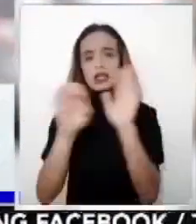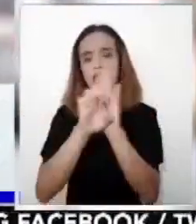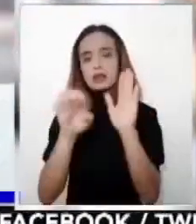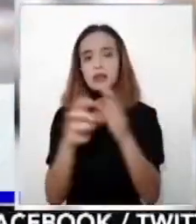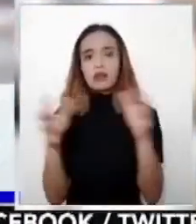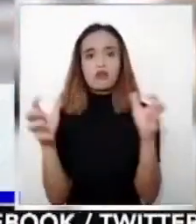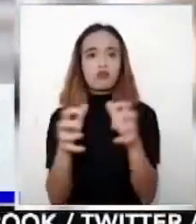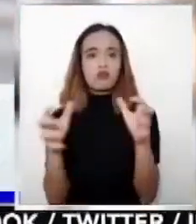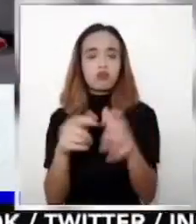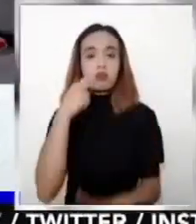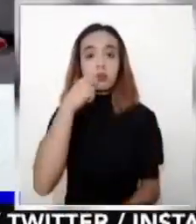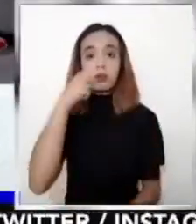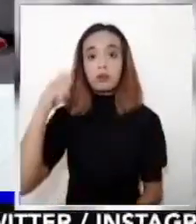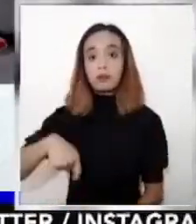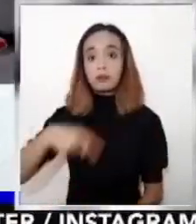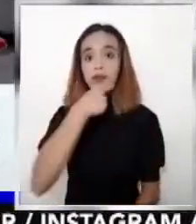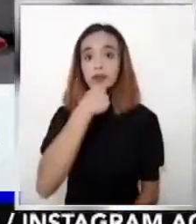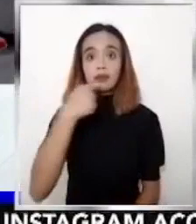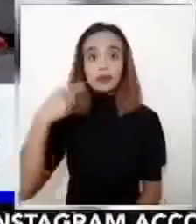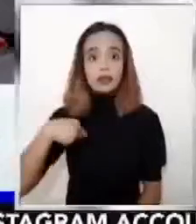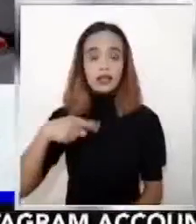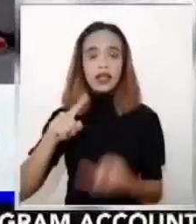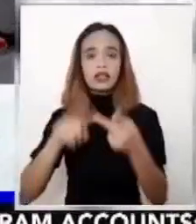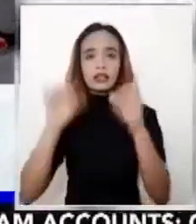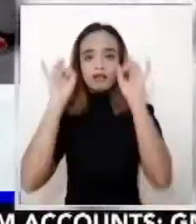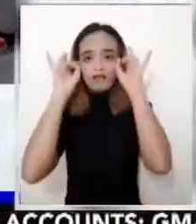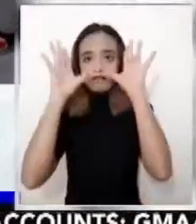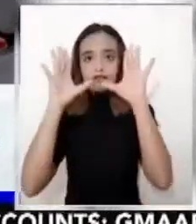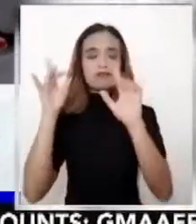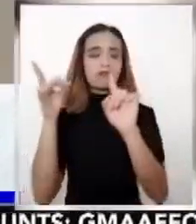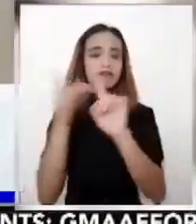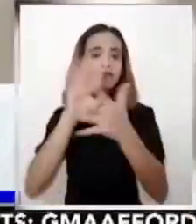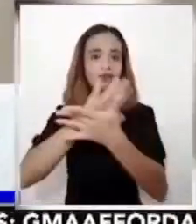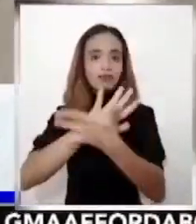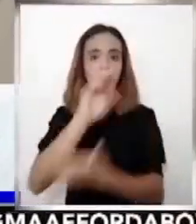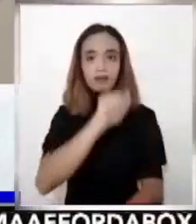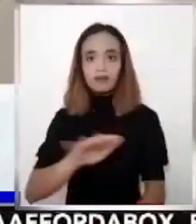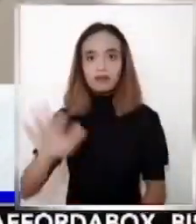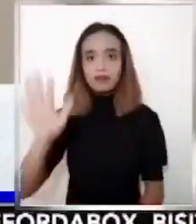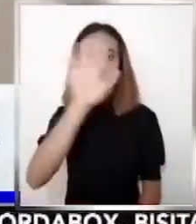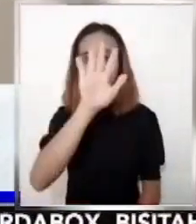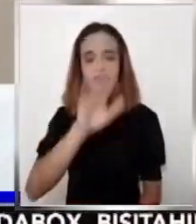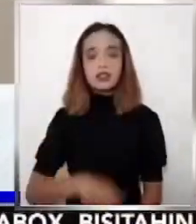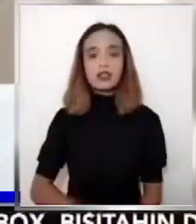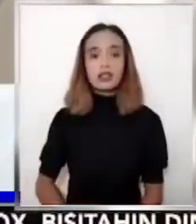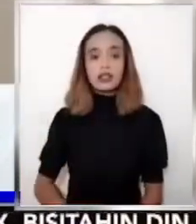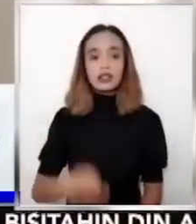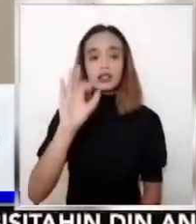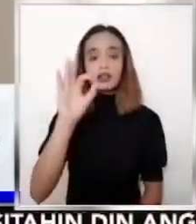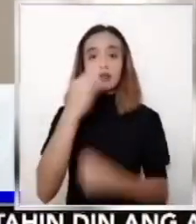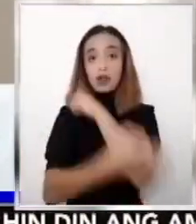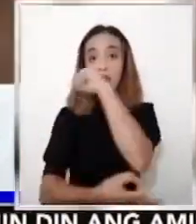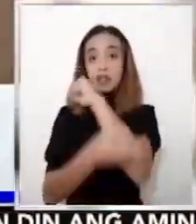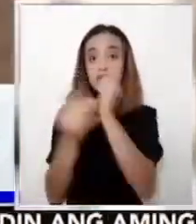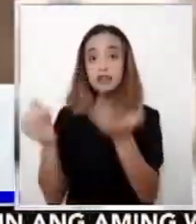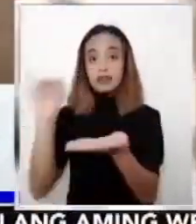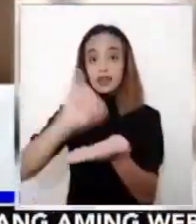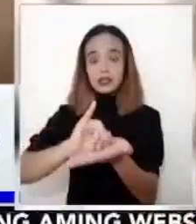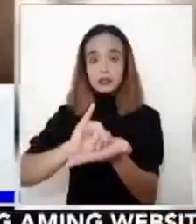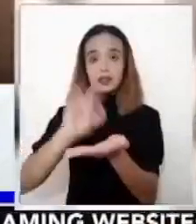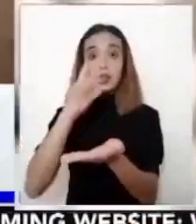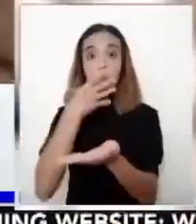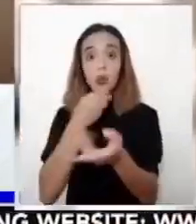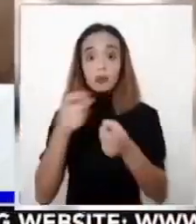Russia at banta ng COVID-19 sa Asia. Ang FDI ay ang pamumuhunan ng isang investor mula sa